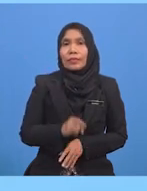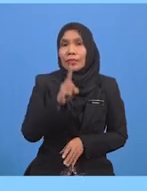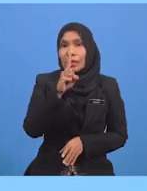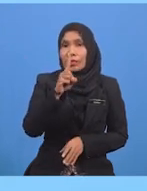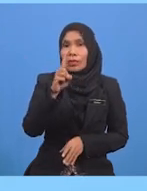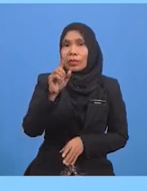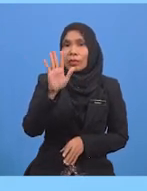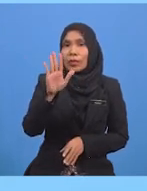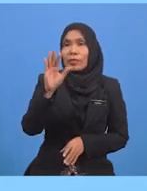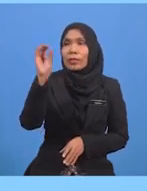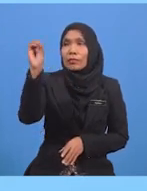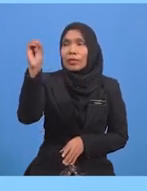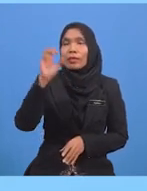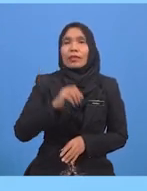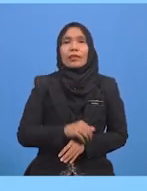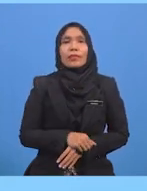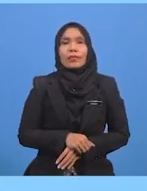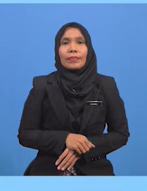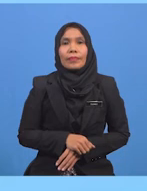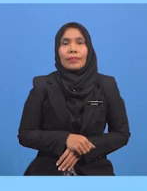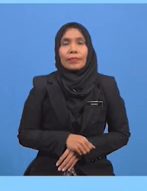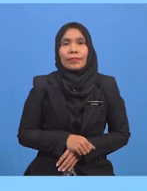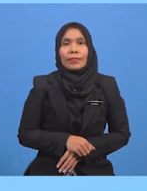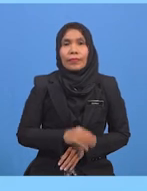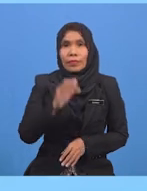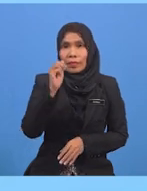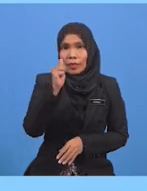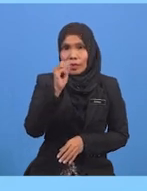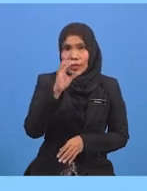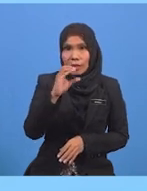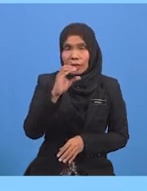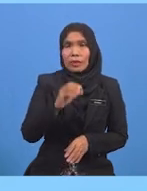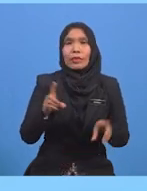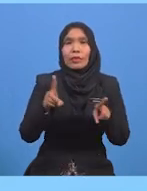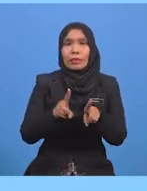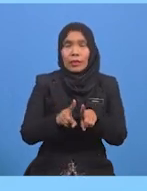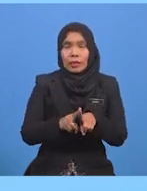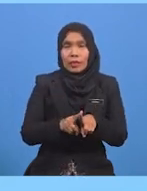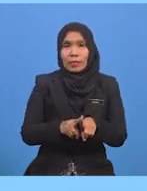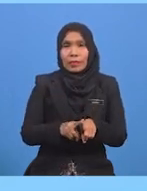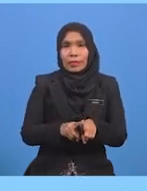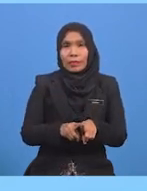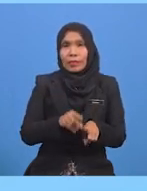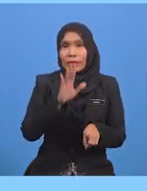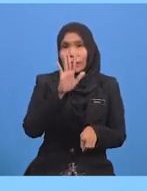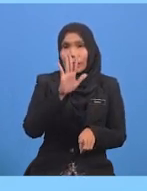115 darjah. AC kuasa 2 sama dengan